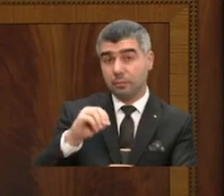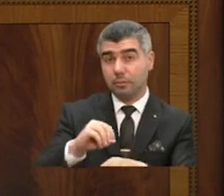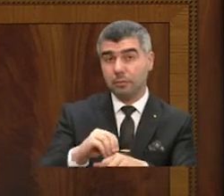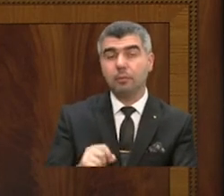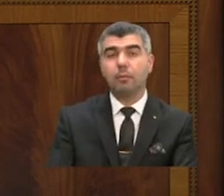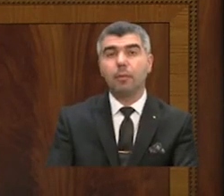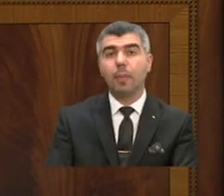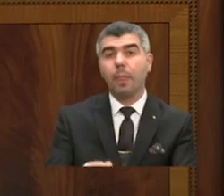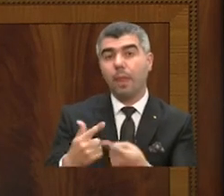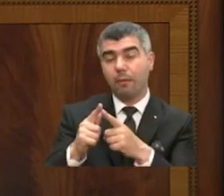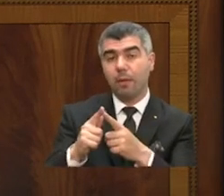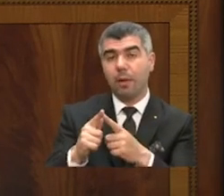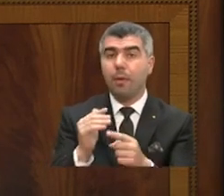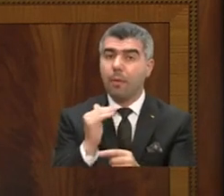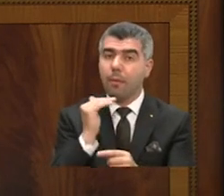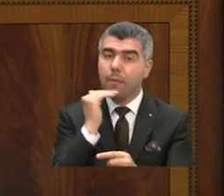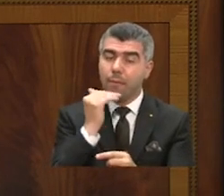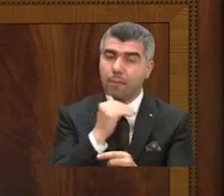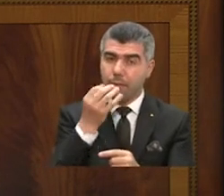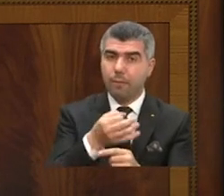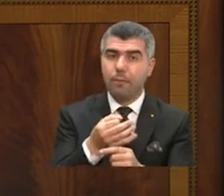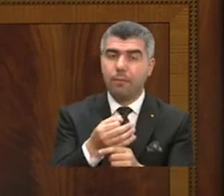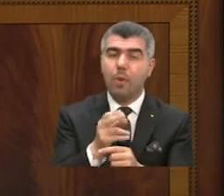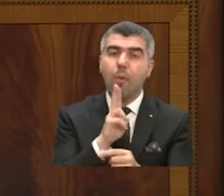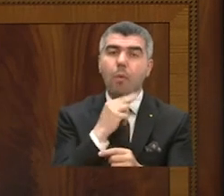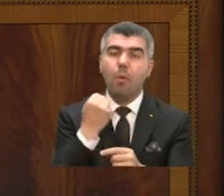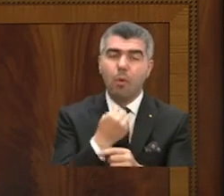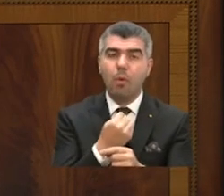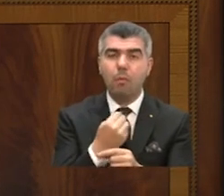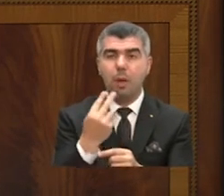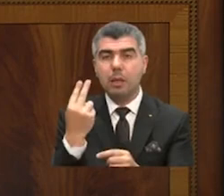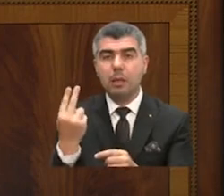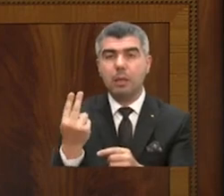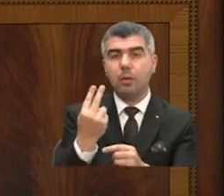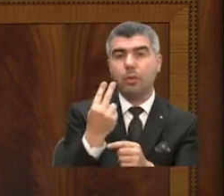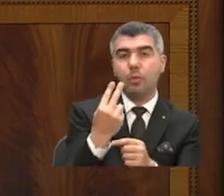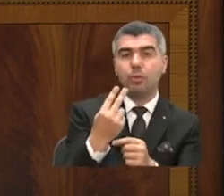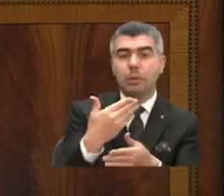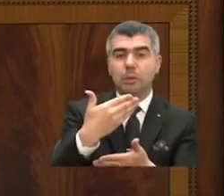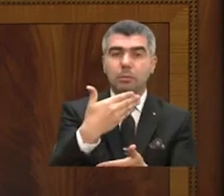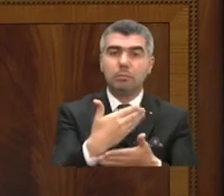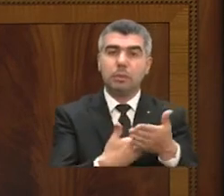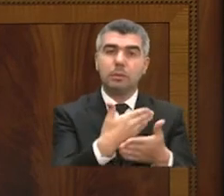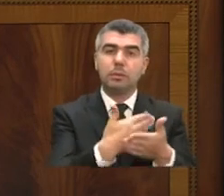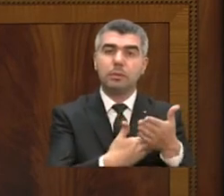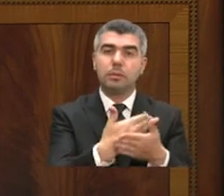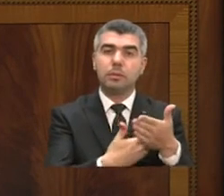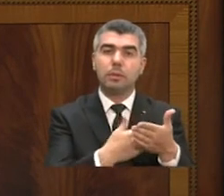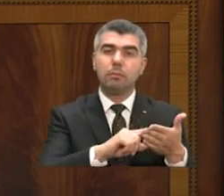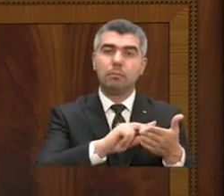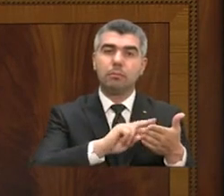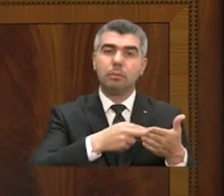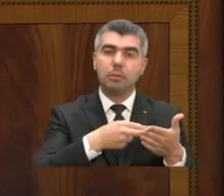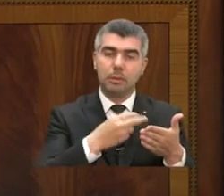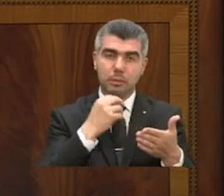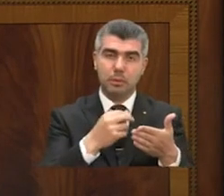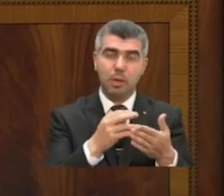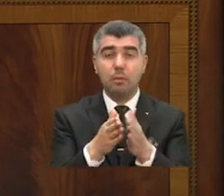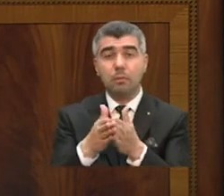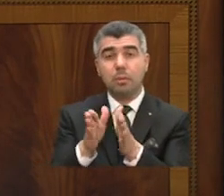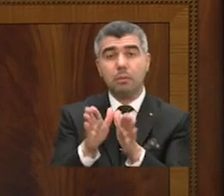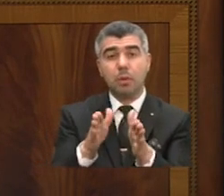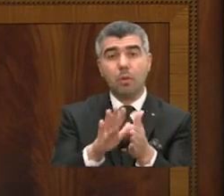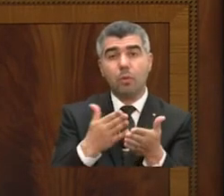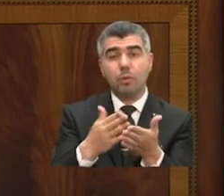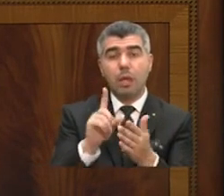وبفضل إسراع الحكومة بإخراج 22 مرسوم تطبيقياً، فتح باب التأمين الصحي أمام